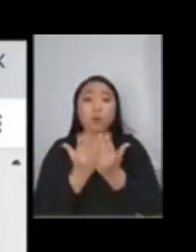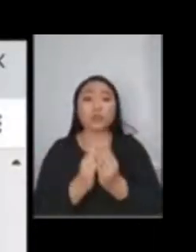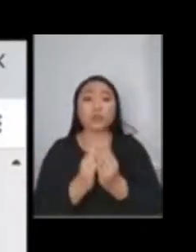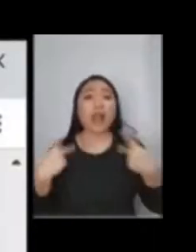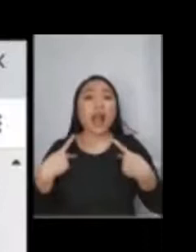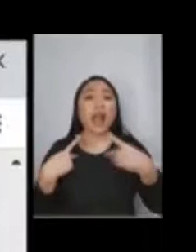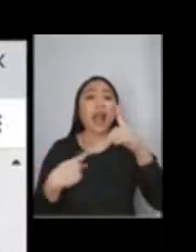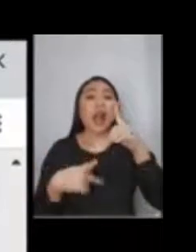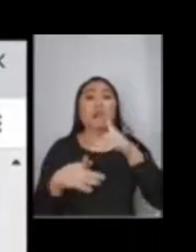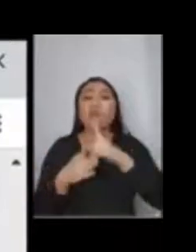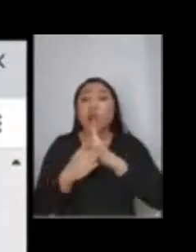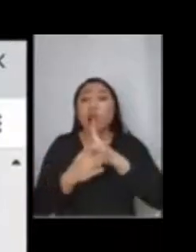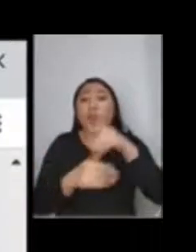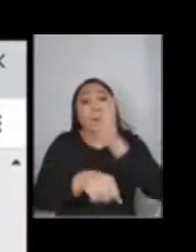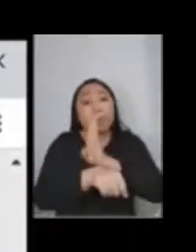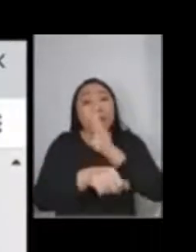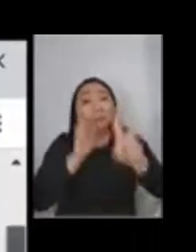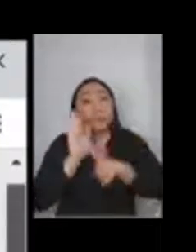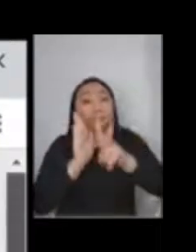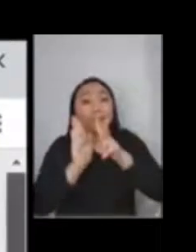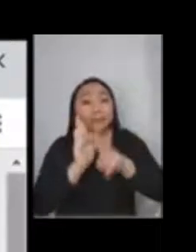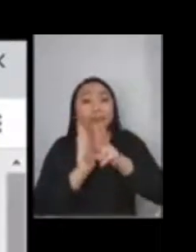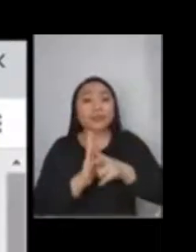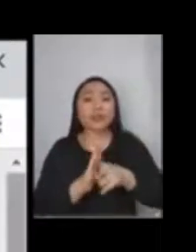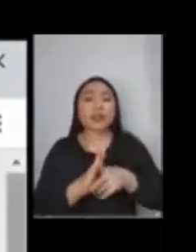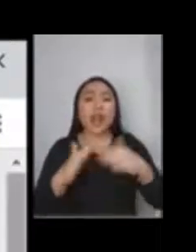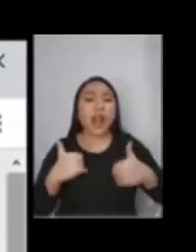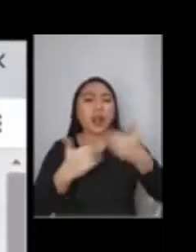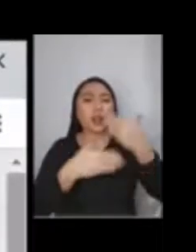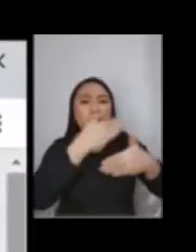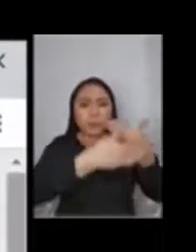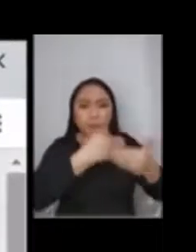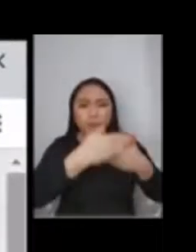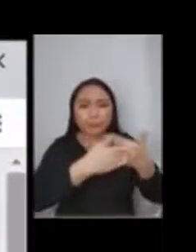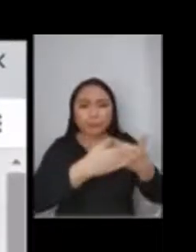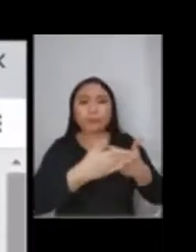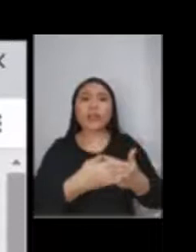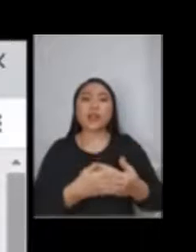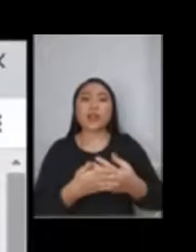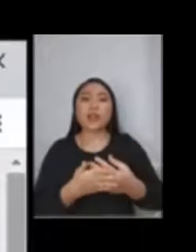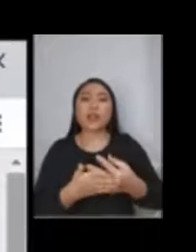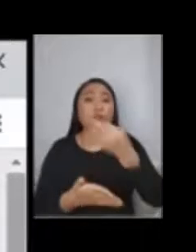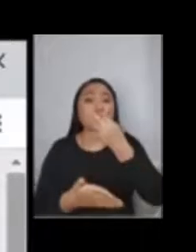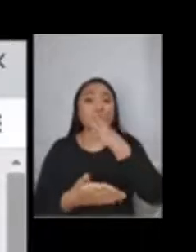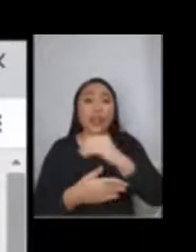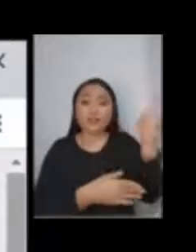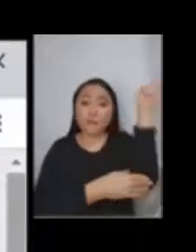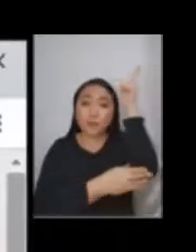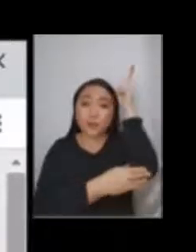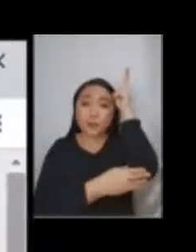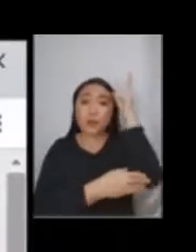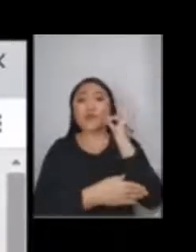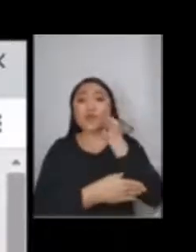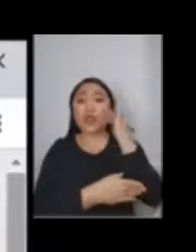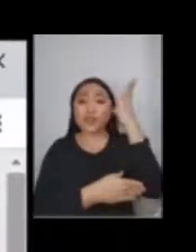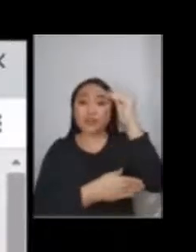ng mga impormasyon na kakailanganin natin. Okay? So, nabanggit ko rin kanina, pwede